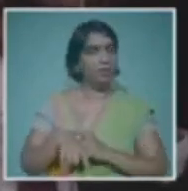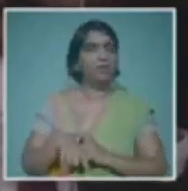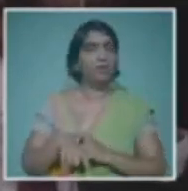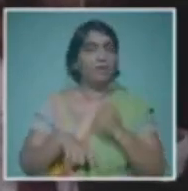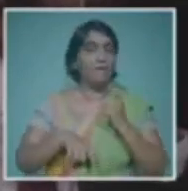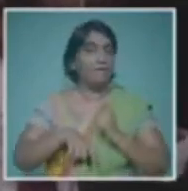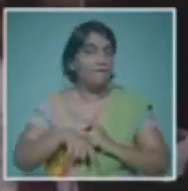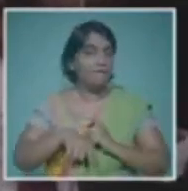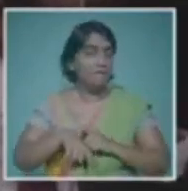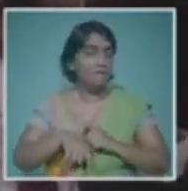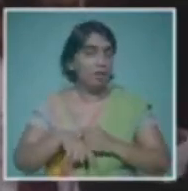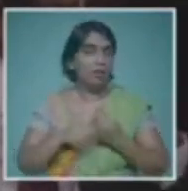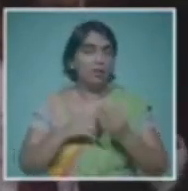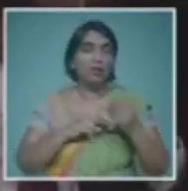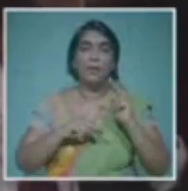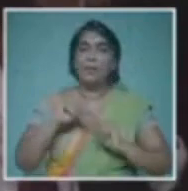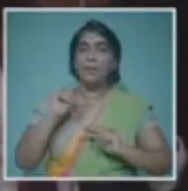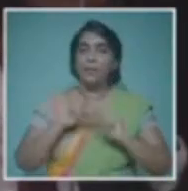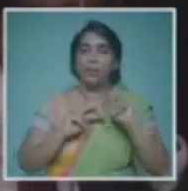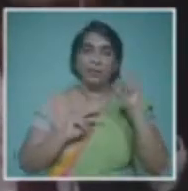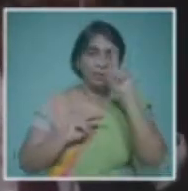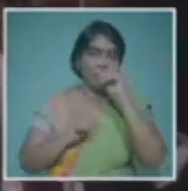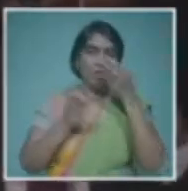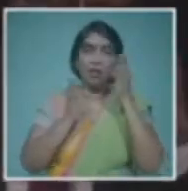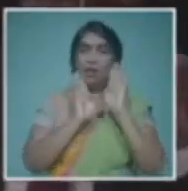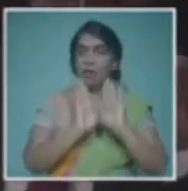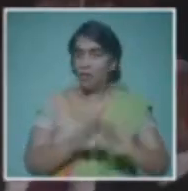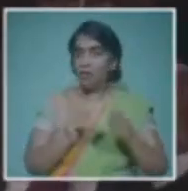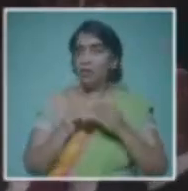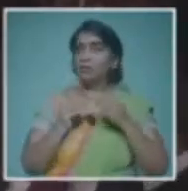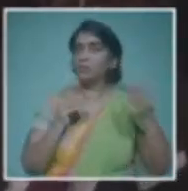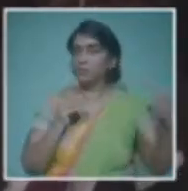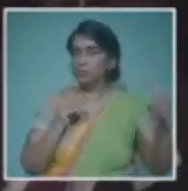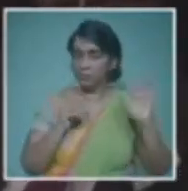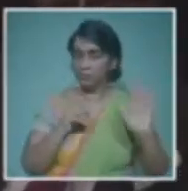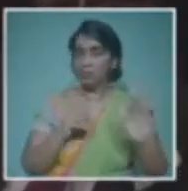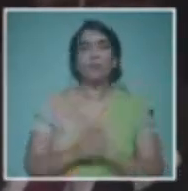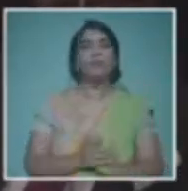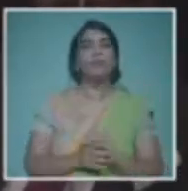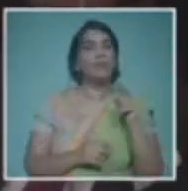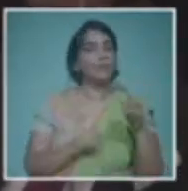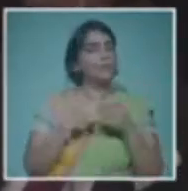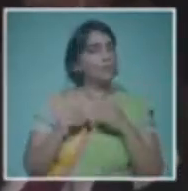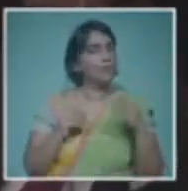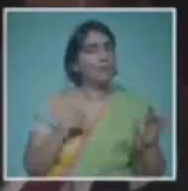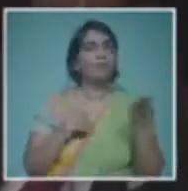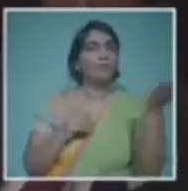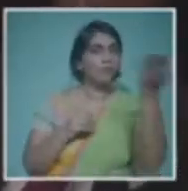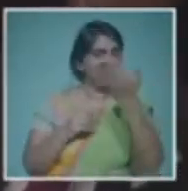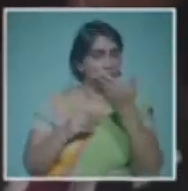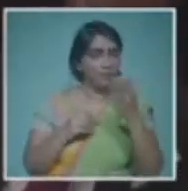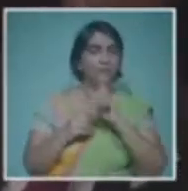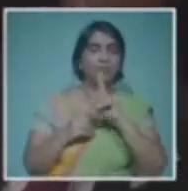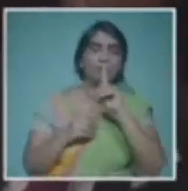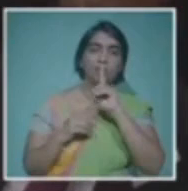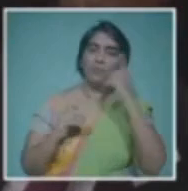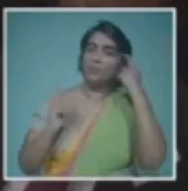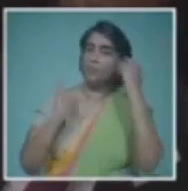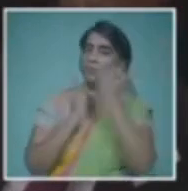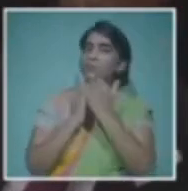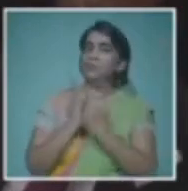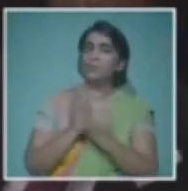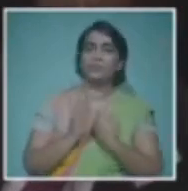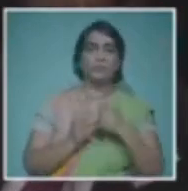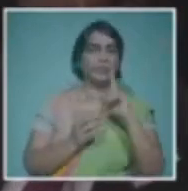කාල වරම පෙබරවාරි මාසයේ අවසාන දිනය දක්වා තිබෙනවා. ඒ අතරතුර ඔබතුමාලා කියන කරුණු